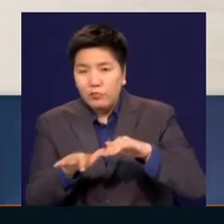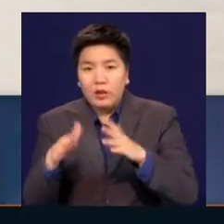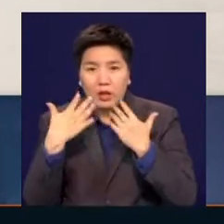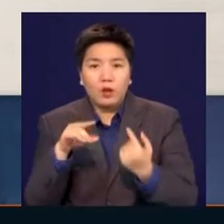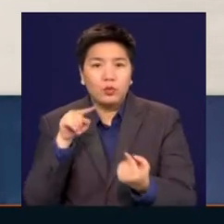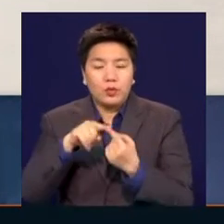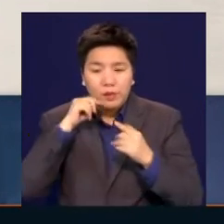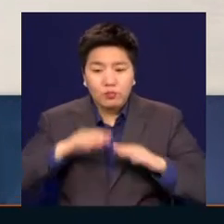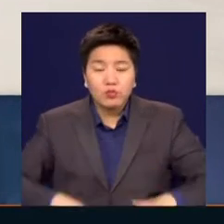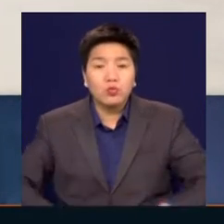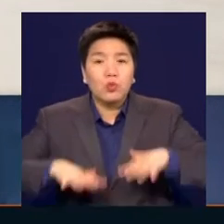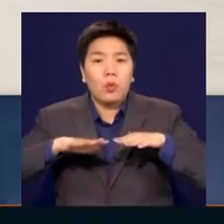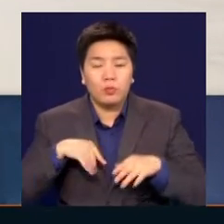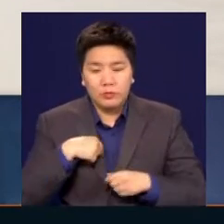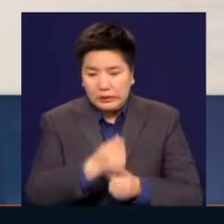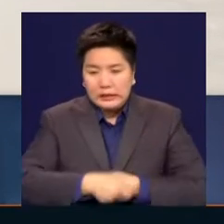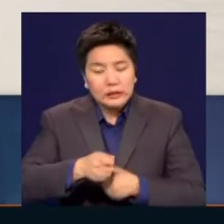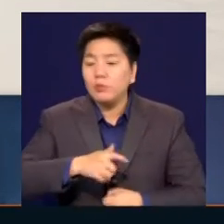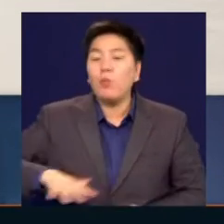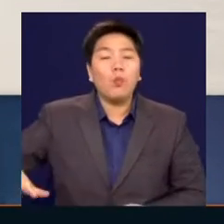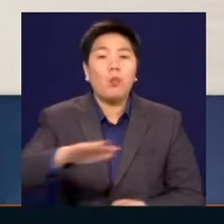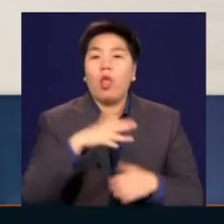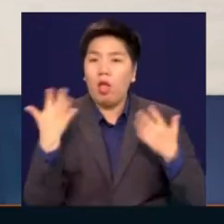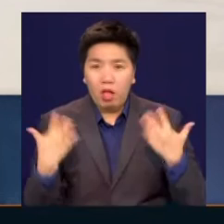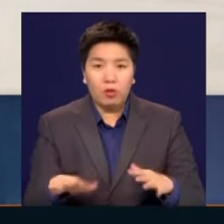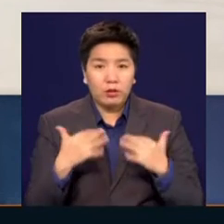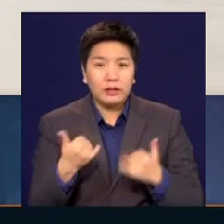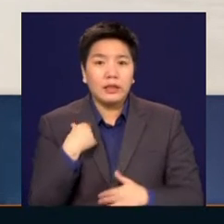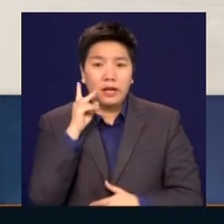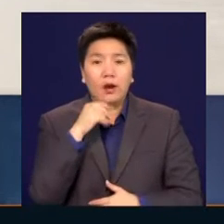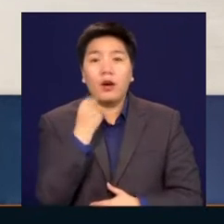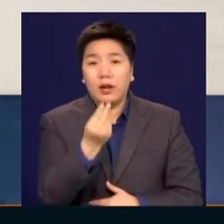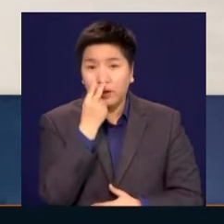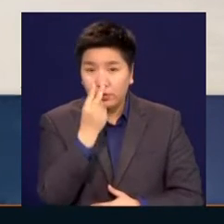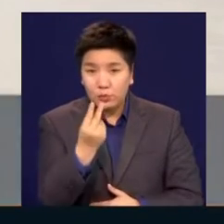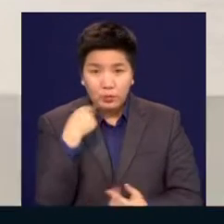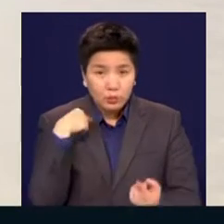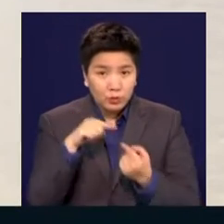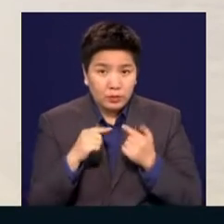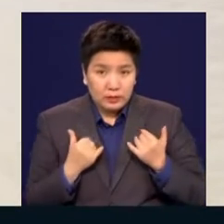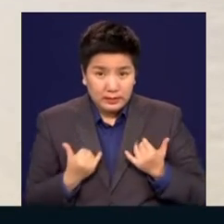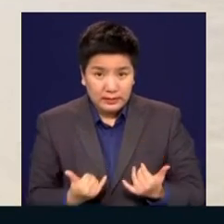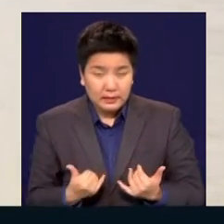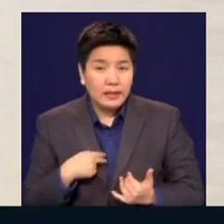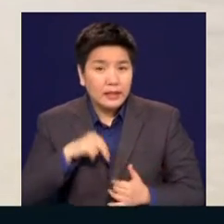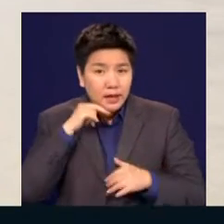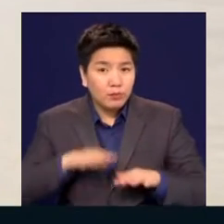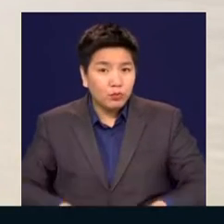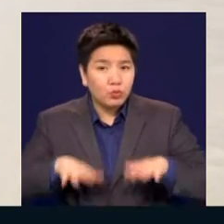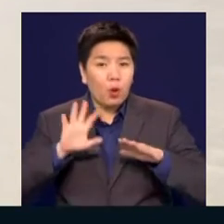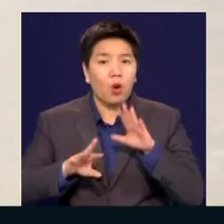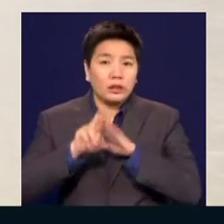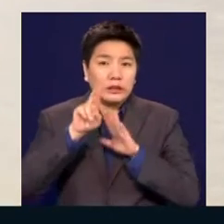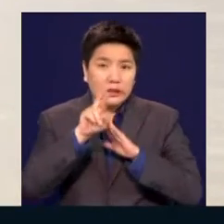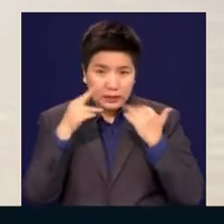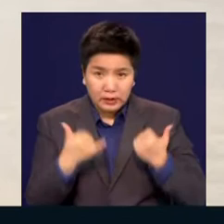าท่วมพื้นที่การเกษตรหมดเรียบร้อยแล้วค่ะซึ่งทีมข่าวสปริงนิวส์ก็ยังจะติดตามสถานการณ์น้ำท่วมในพื้นที่จังหวัดเชียงร